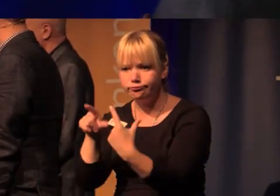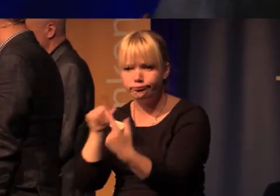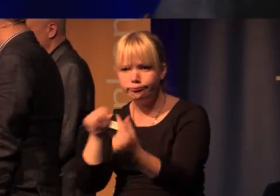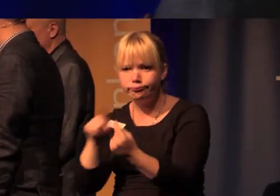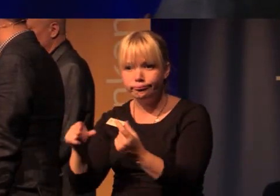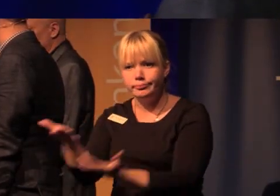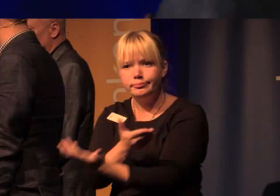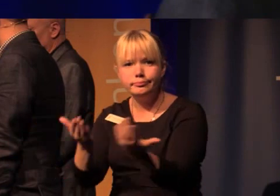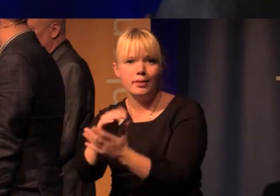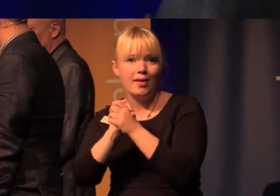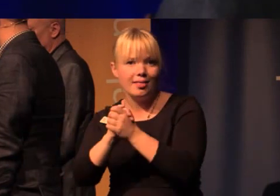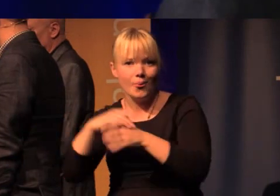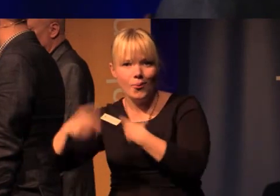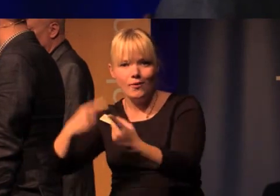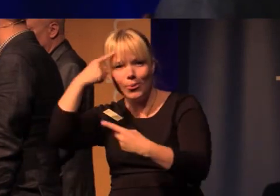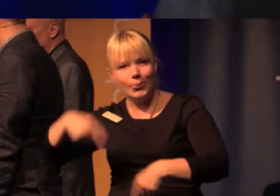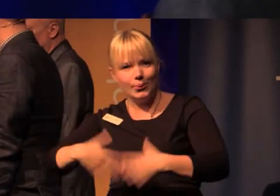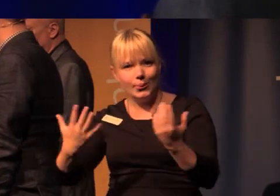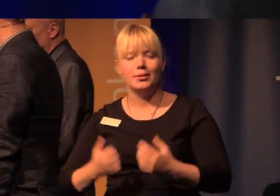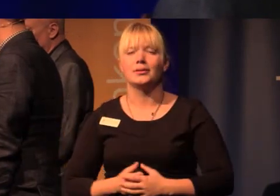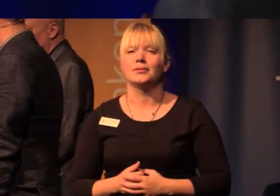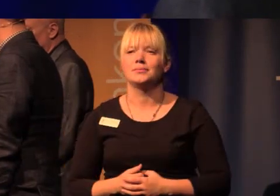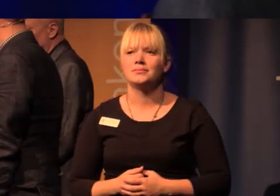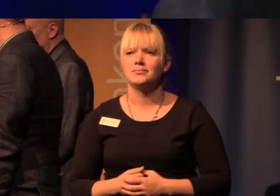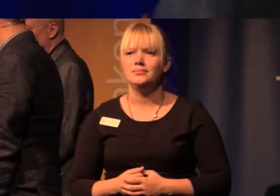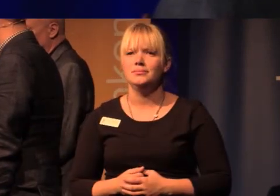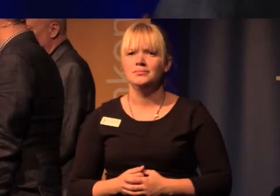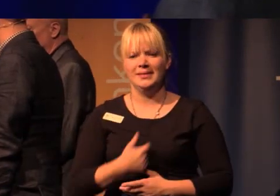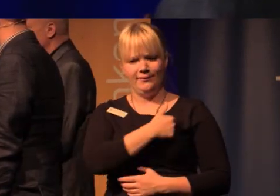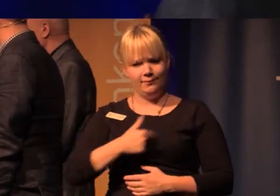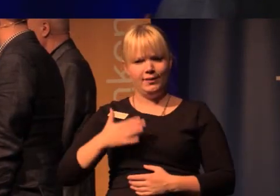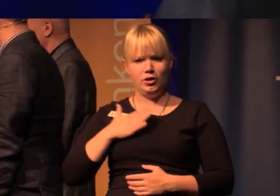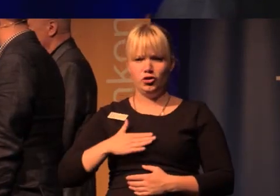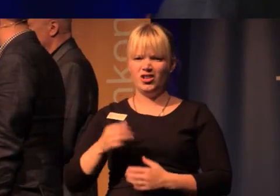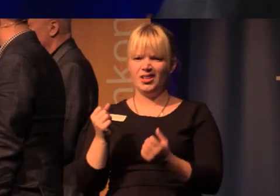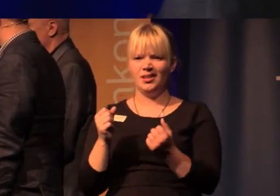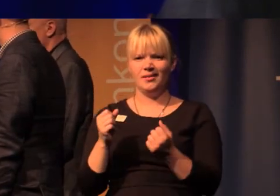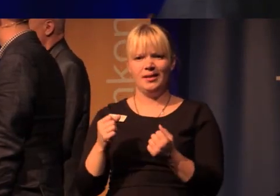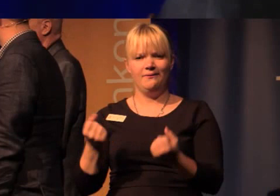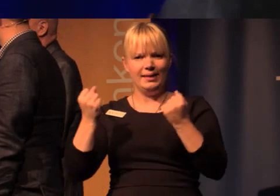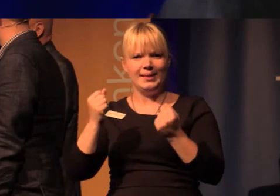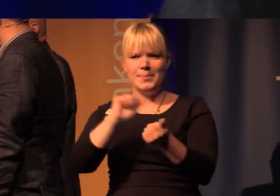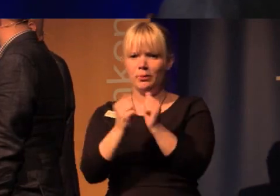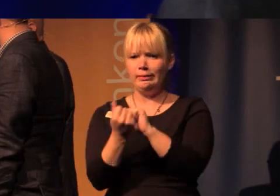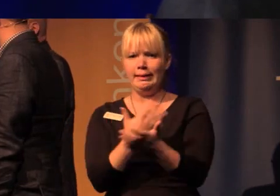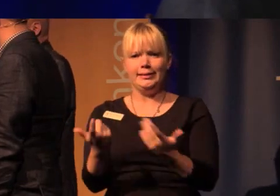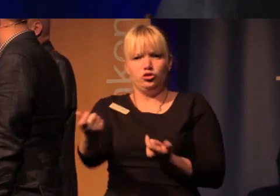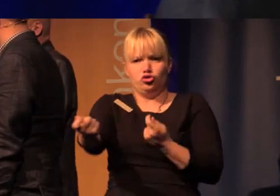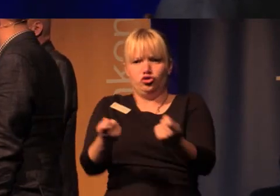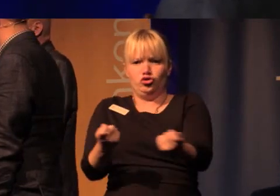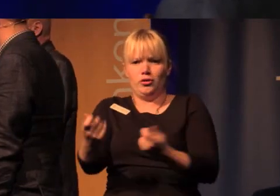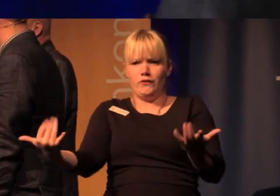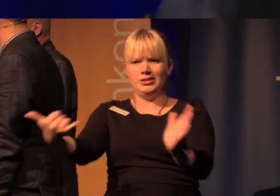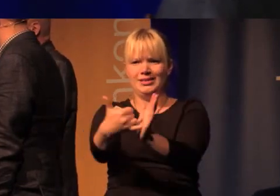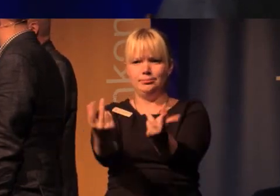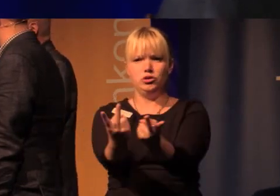Och därför så tror vi att det är viktigt att politiken inte lägger sig i för mycket vad vi faktiskt benämner som kultur, utan se